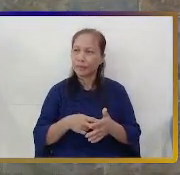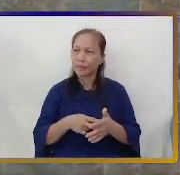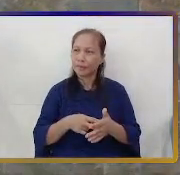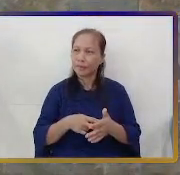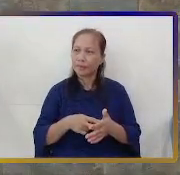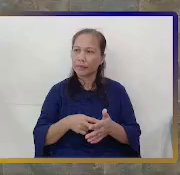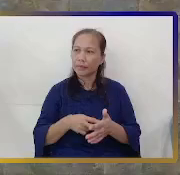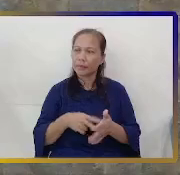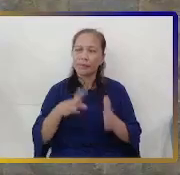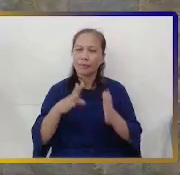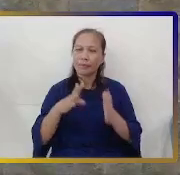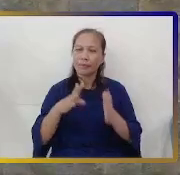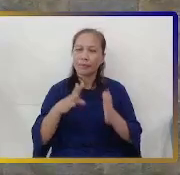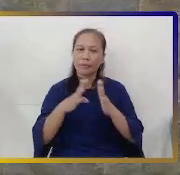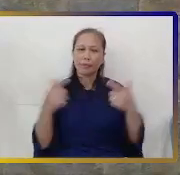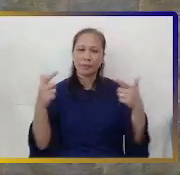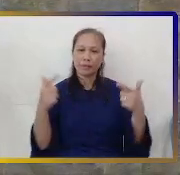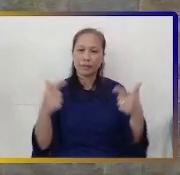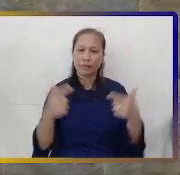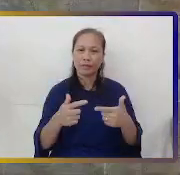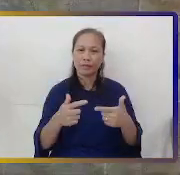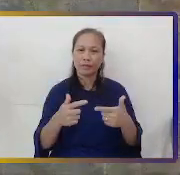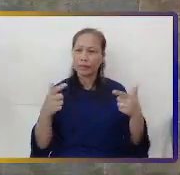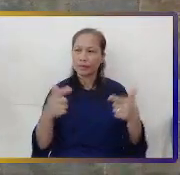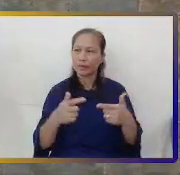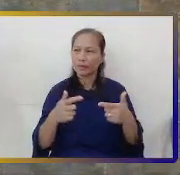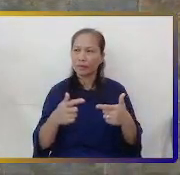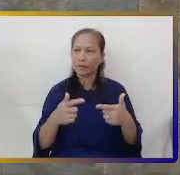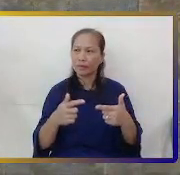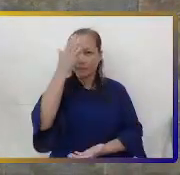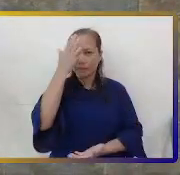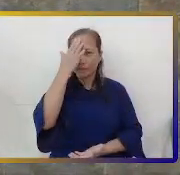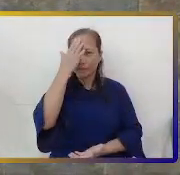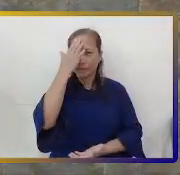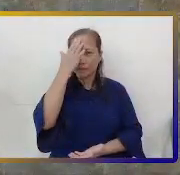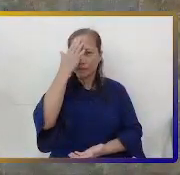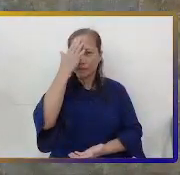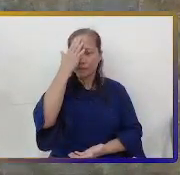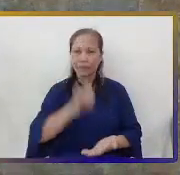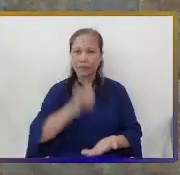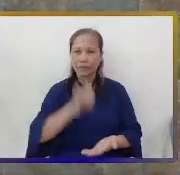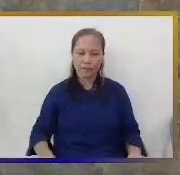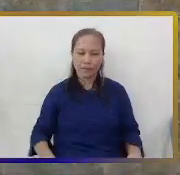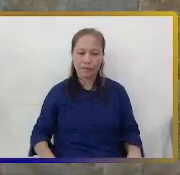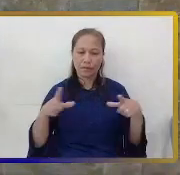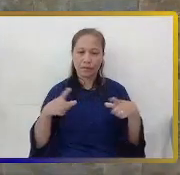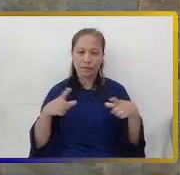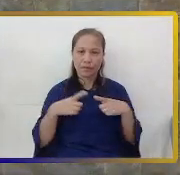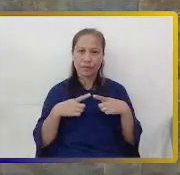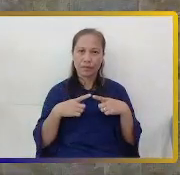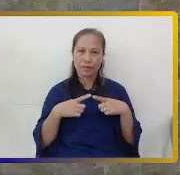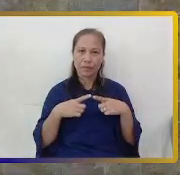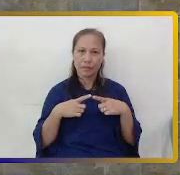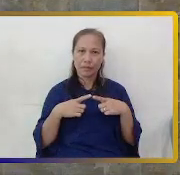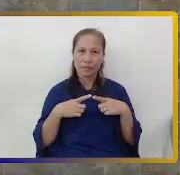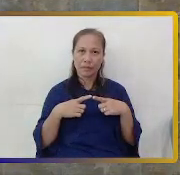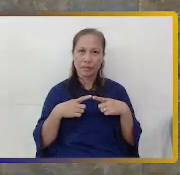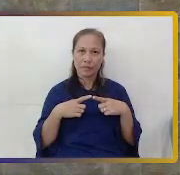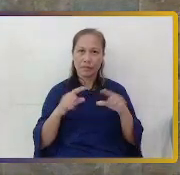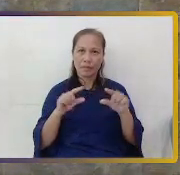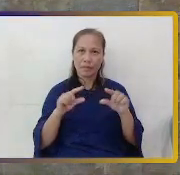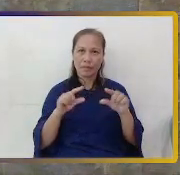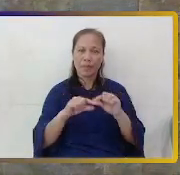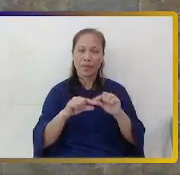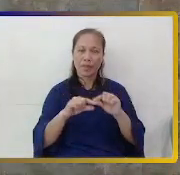yong kumakalaban they recog nice that the living of this Uh Uh group